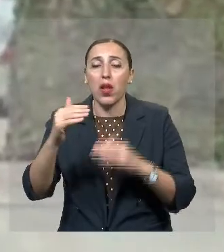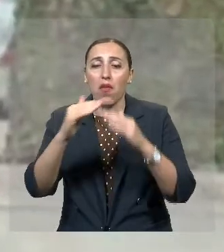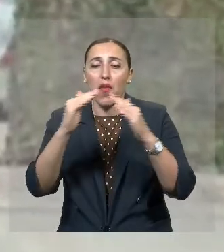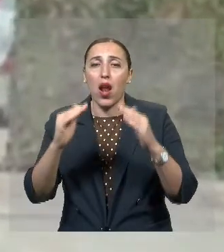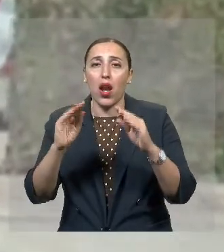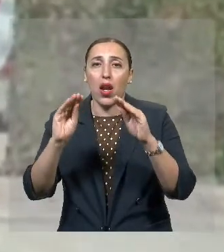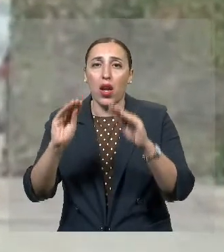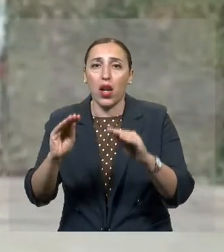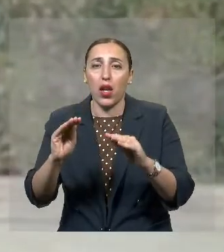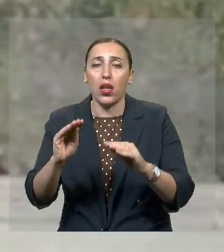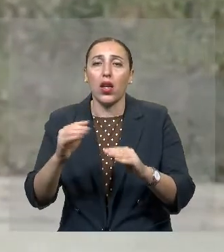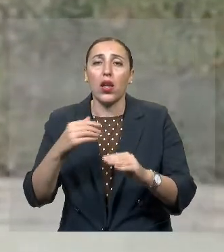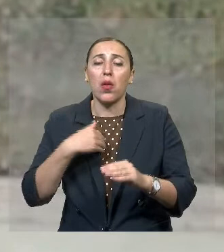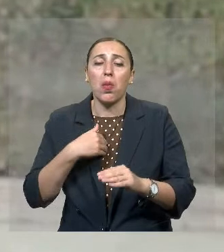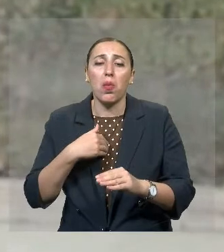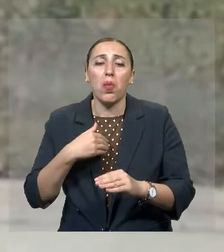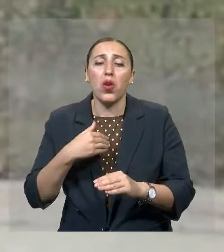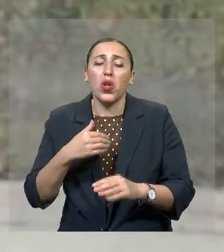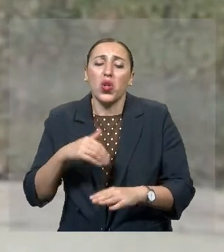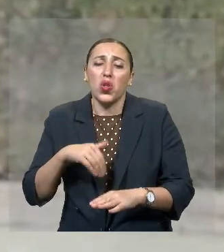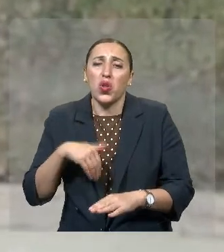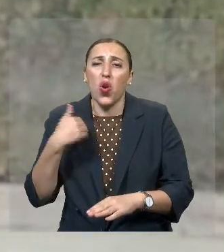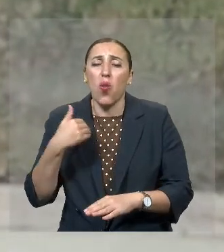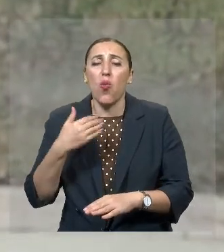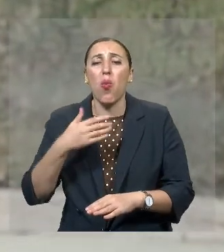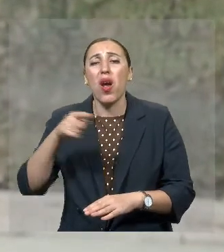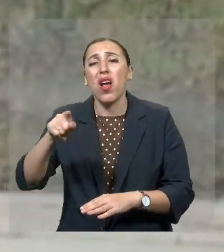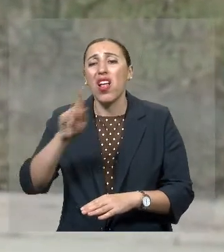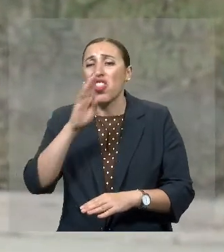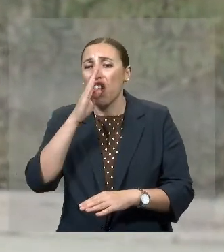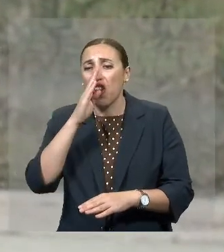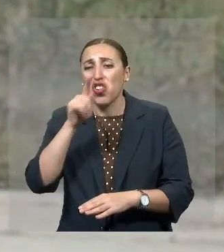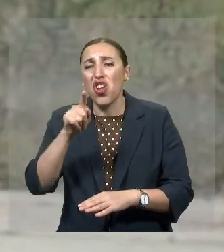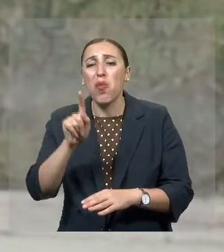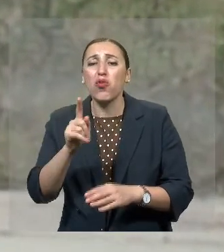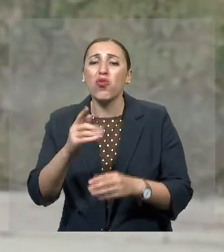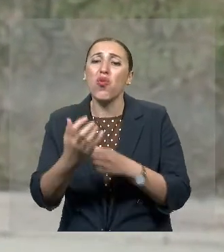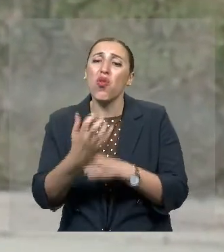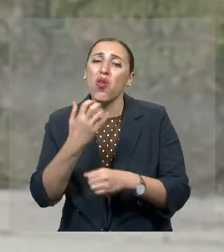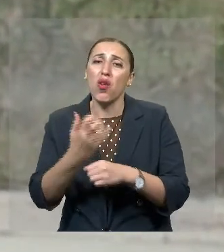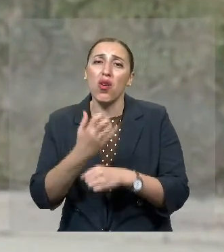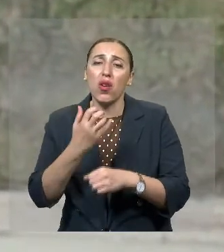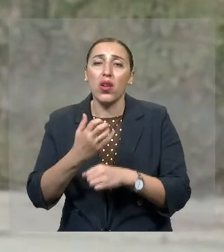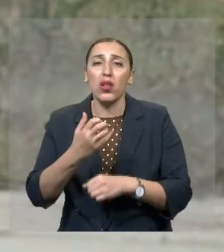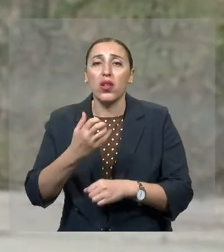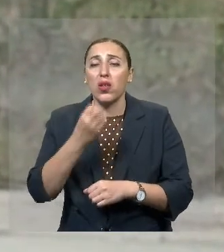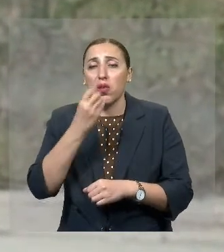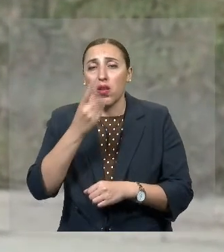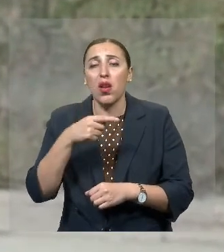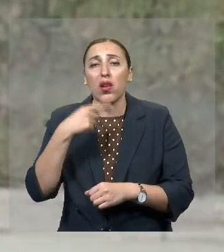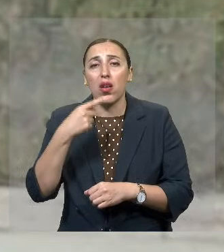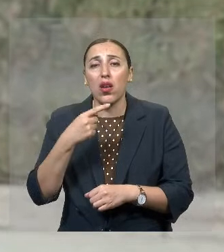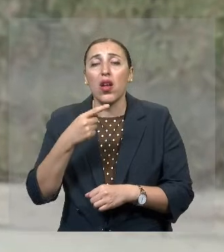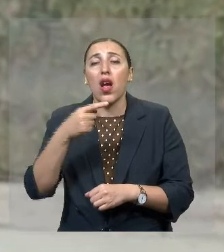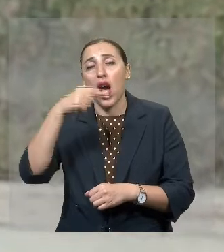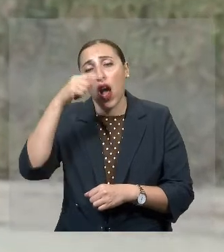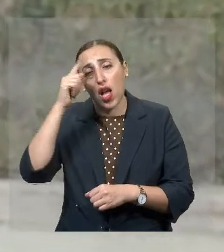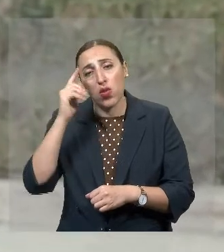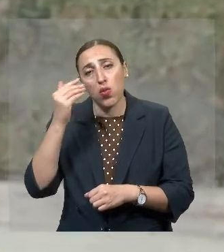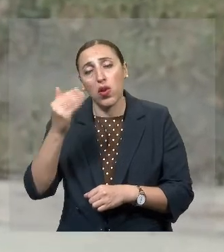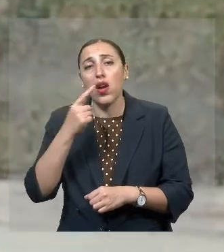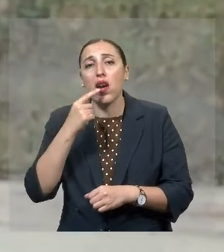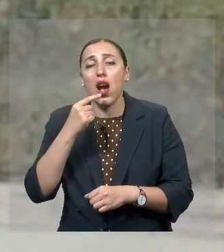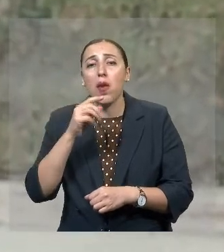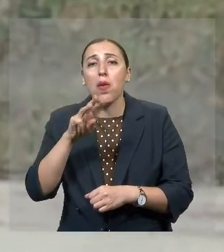չենք ուզում մեր ճշնամուտ ստանալ որևիցե բան։ Բաքվի լրատվամիջոցները փոխանցում են ադրբեջանական կարմիր մահիկի գլխավոր